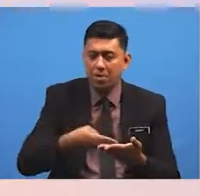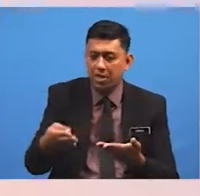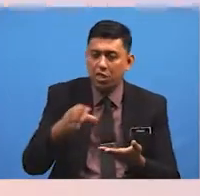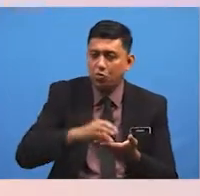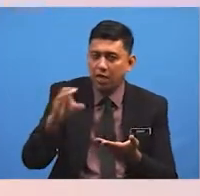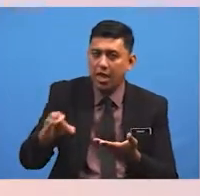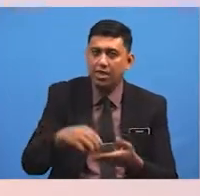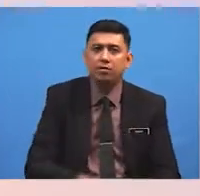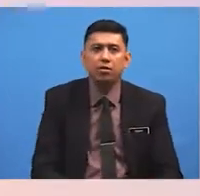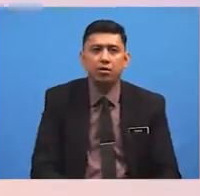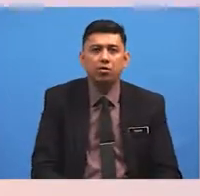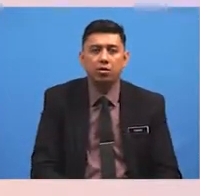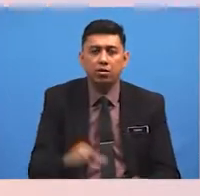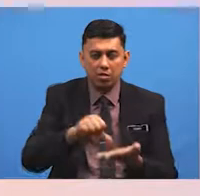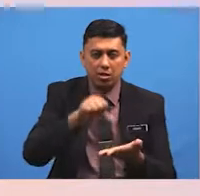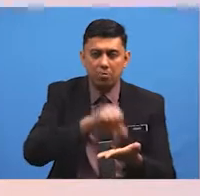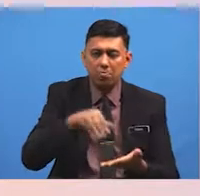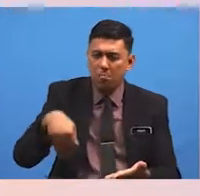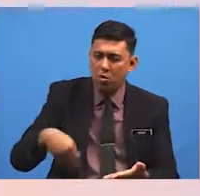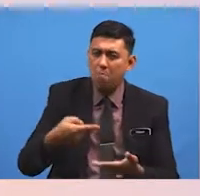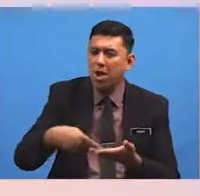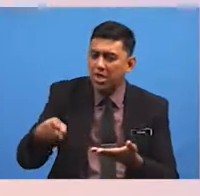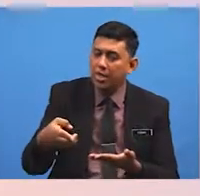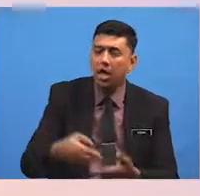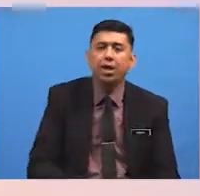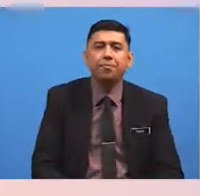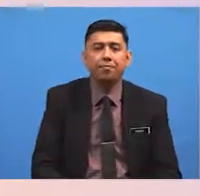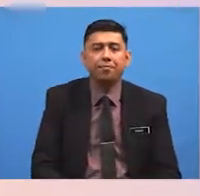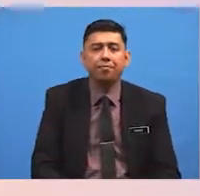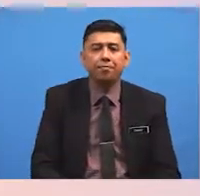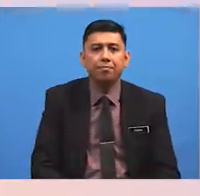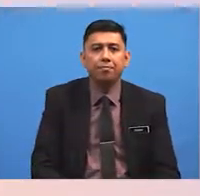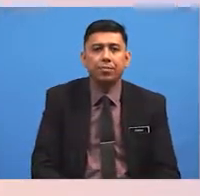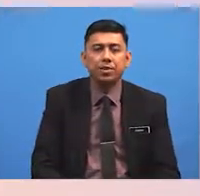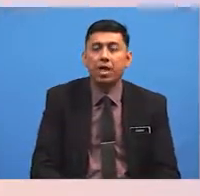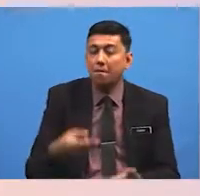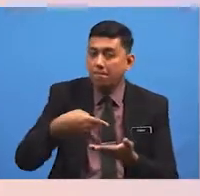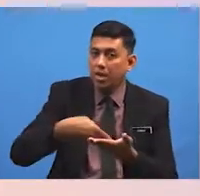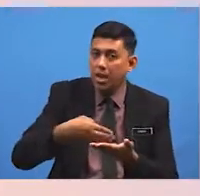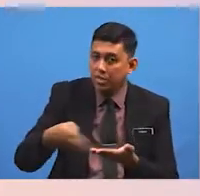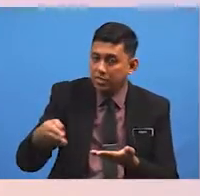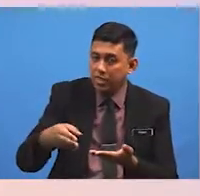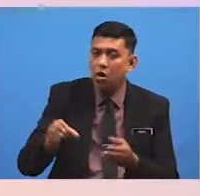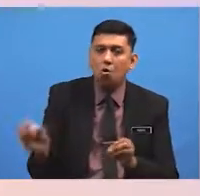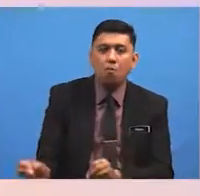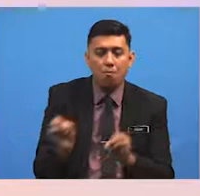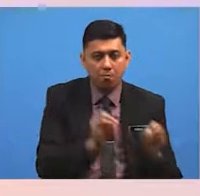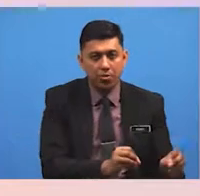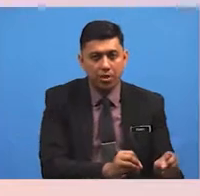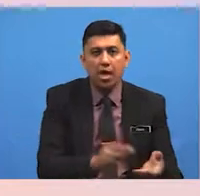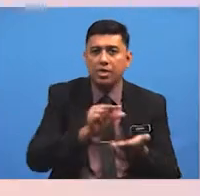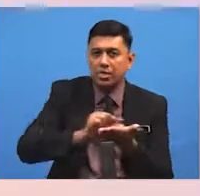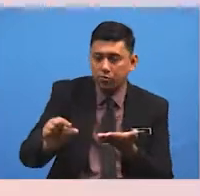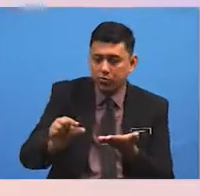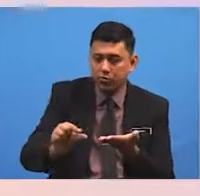tunai Eh kau belum bayar belanja operasi seperti gaji